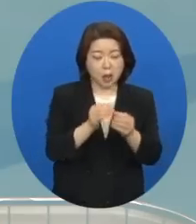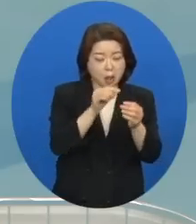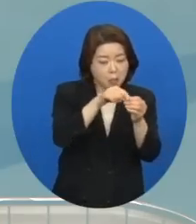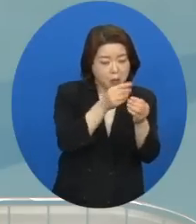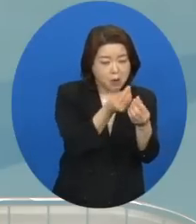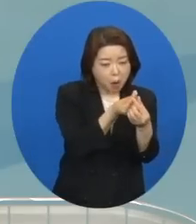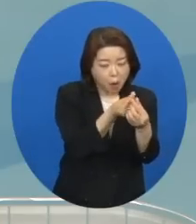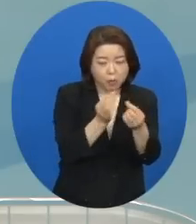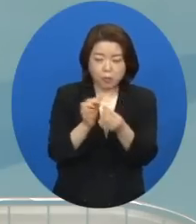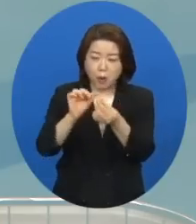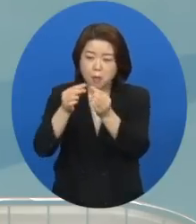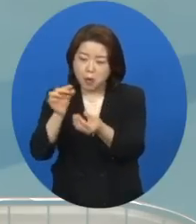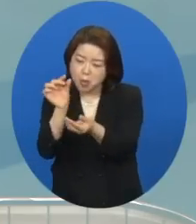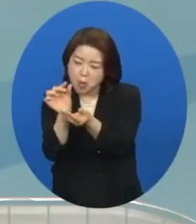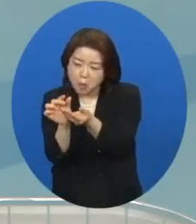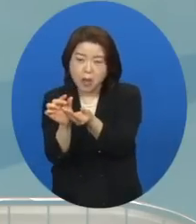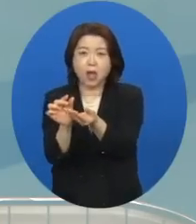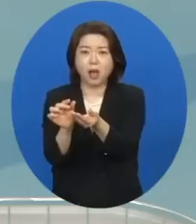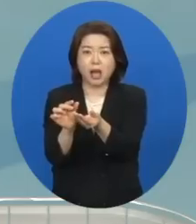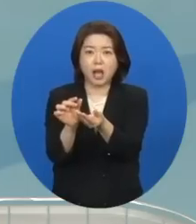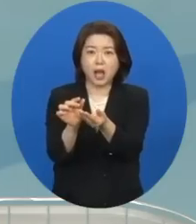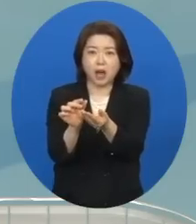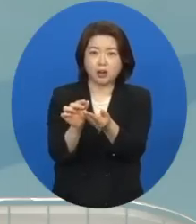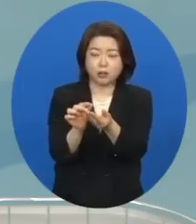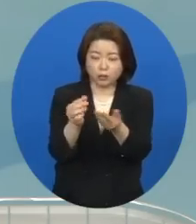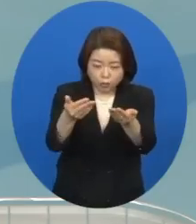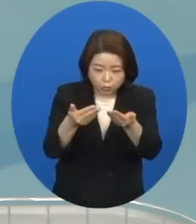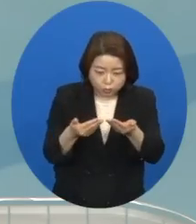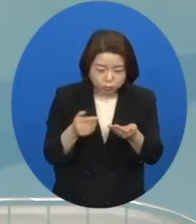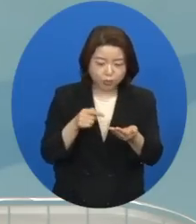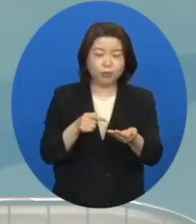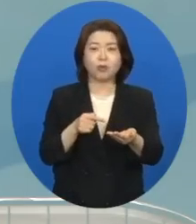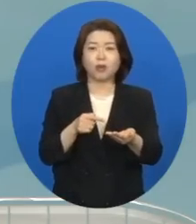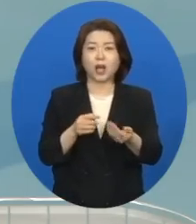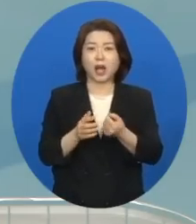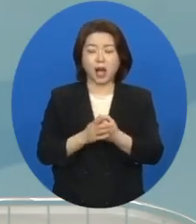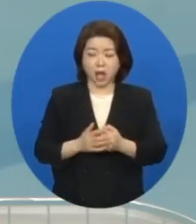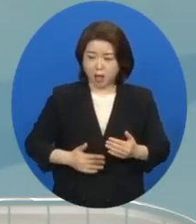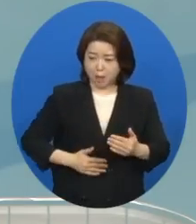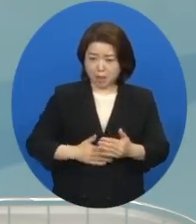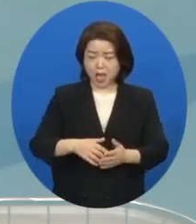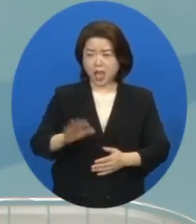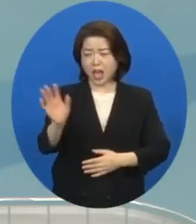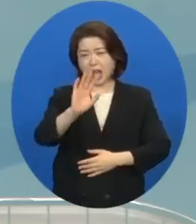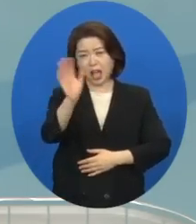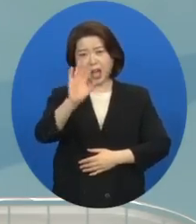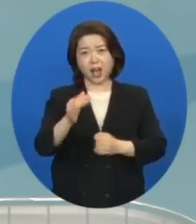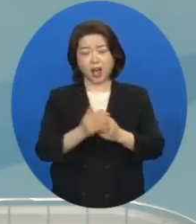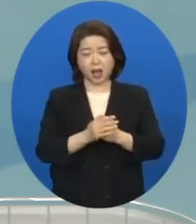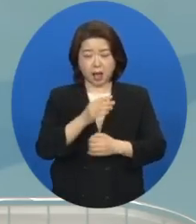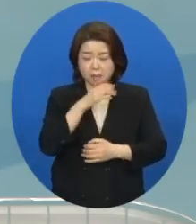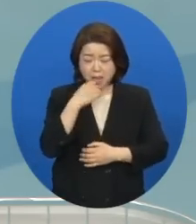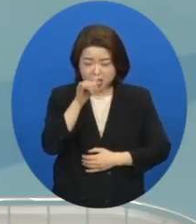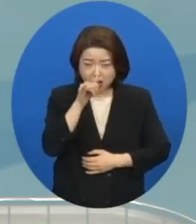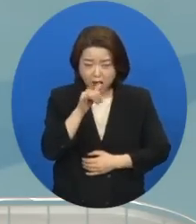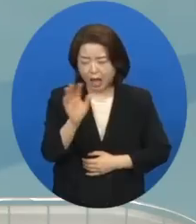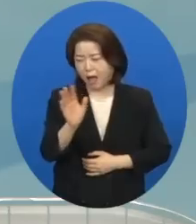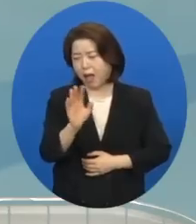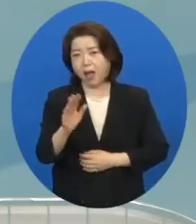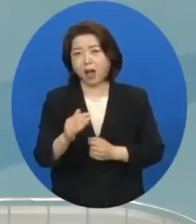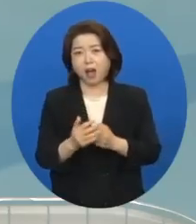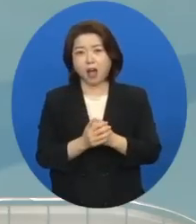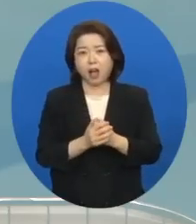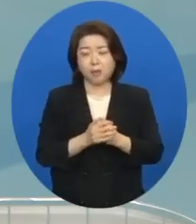포도즙 조그만 컵에 주고 배나 부르나요? 맛은 있나요?